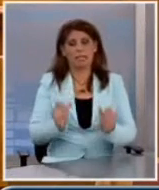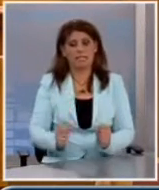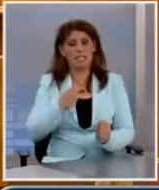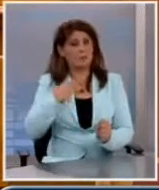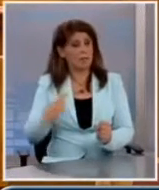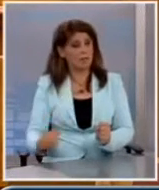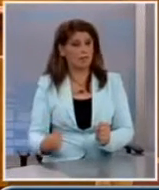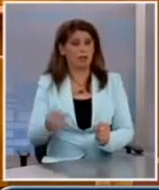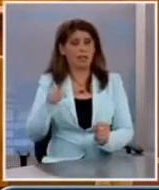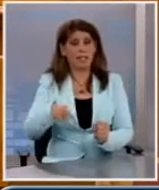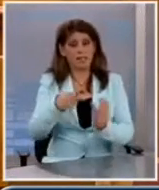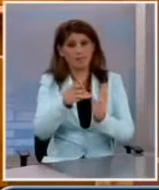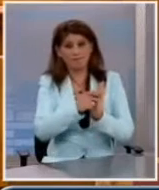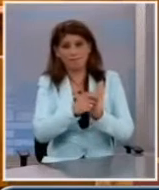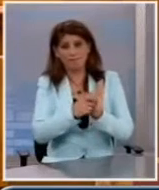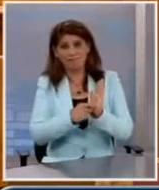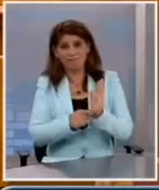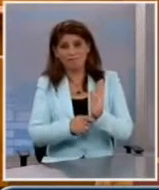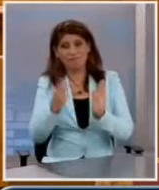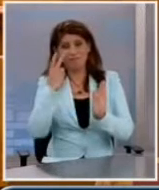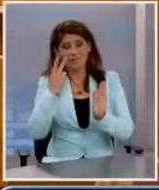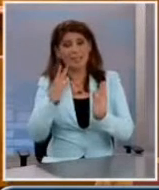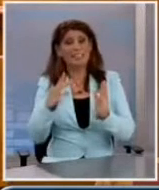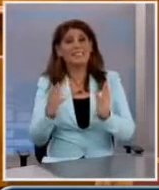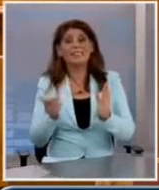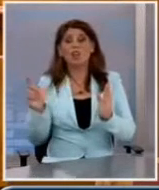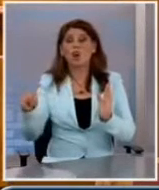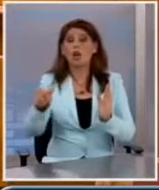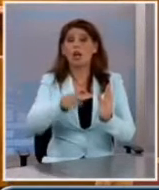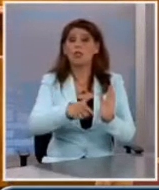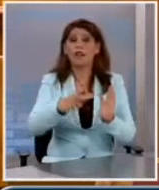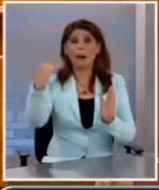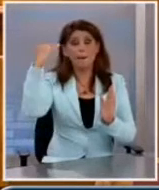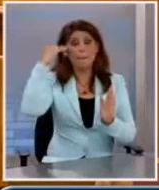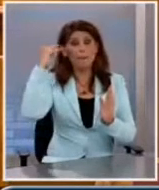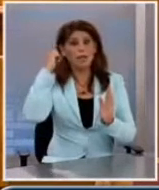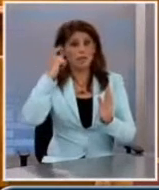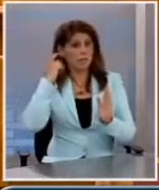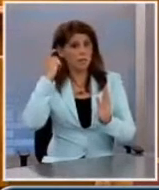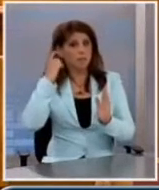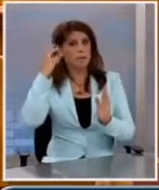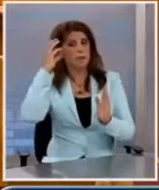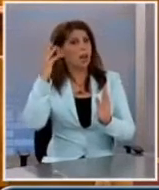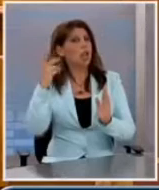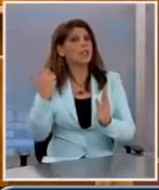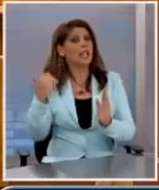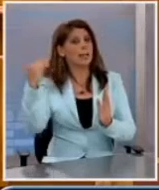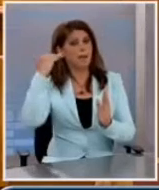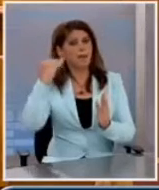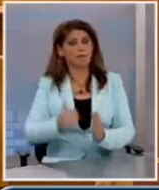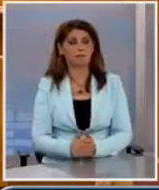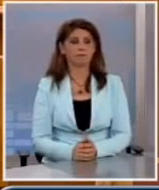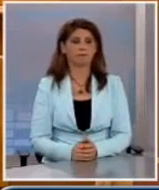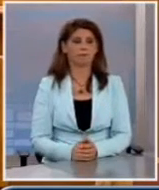Και εκεί θα καταγράψουμε το τι ο καθένας έχει μέσα στη σκέψη του και μέσα στο μυαλό του. Σας καλώ